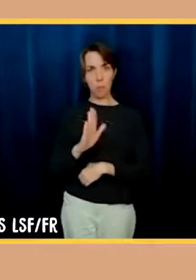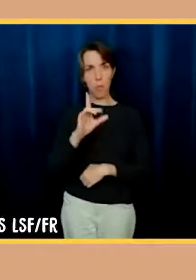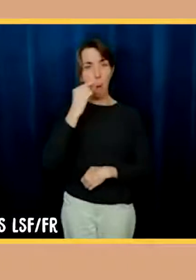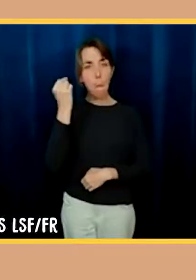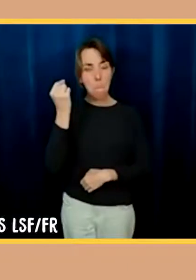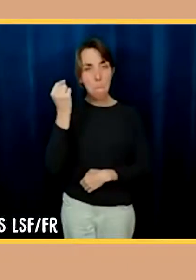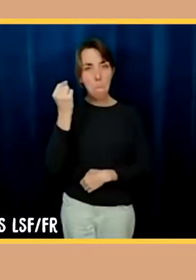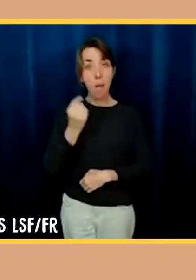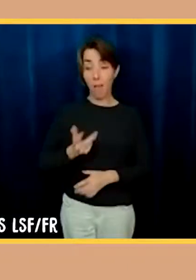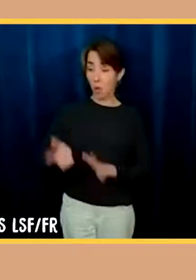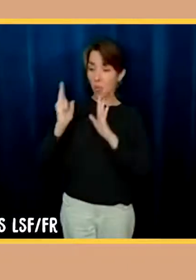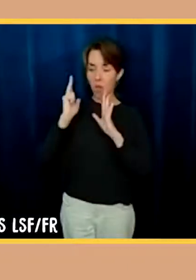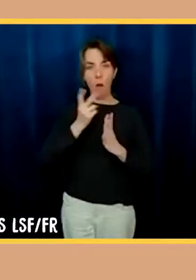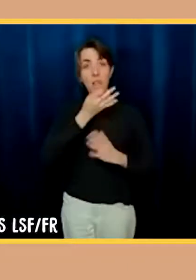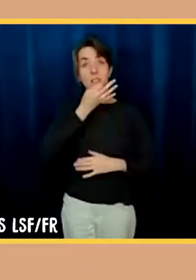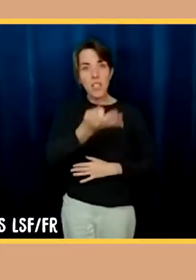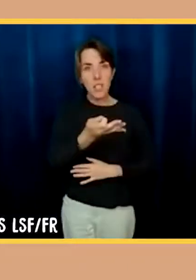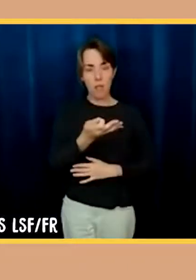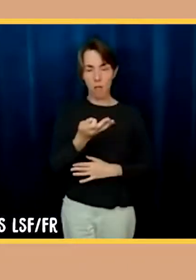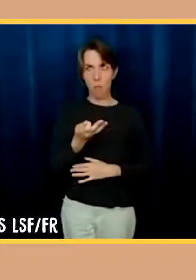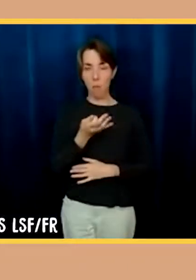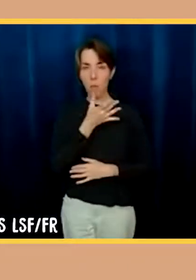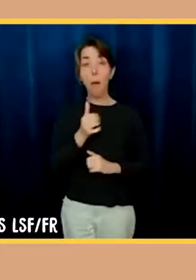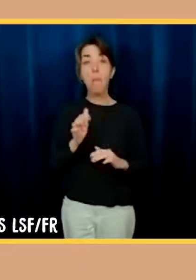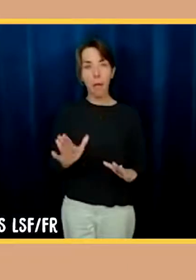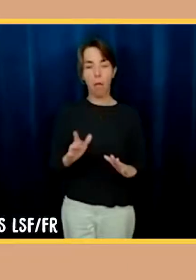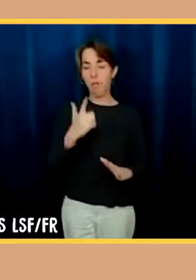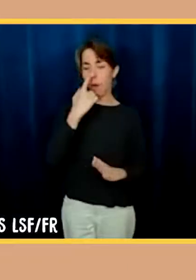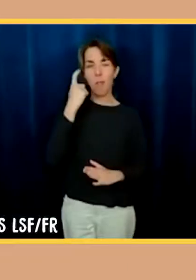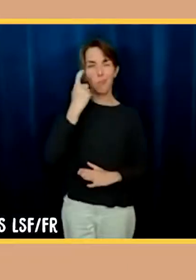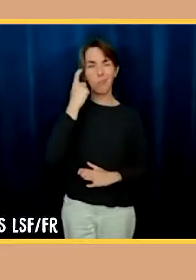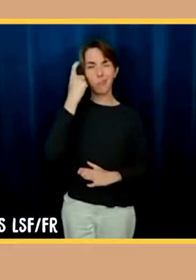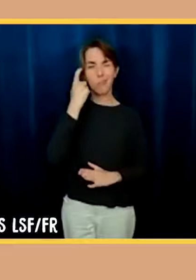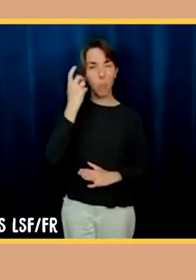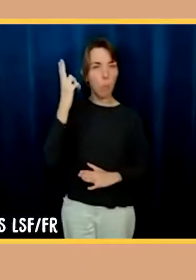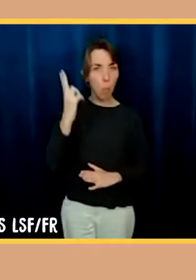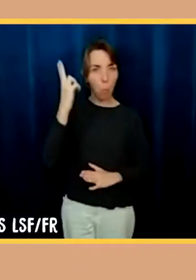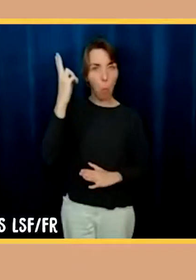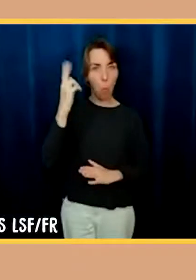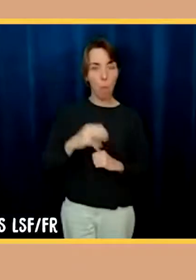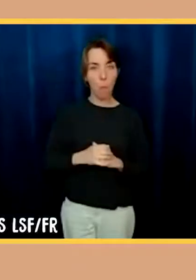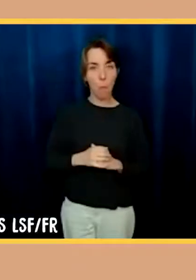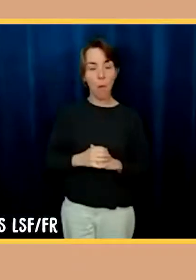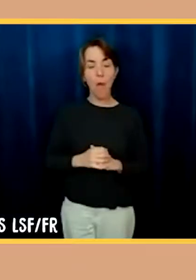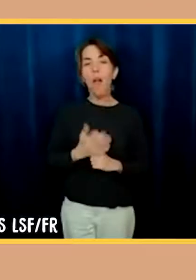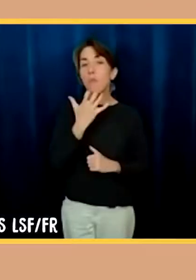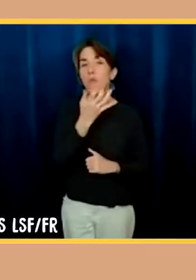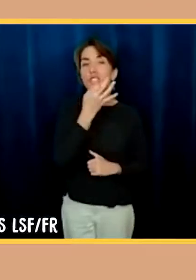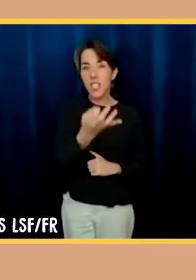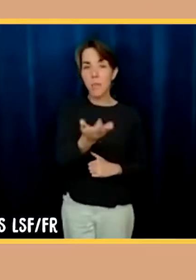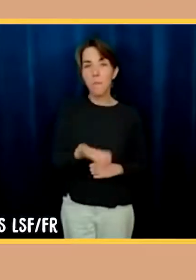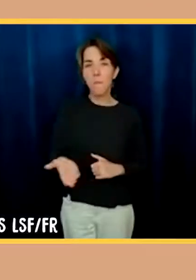le verbaliser il y a 8 ans, mais la réflexion a commencé à démarrer ici. Et ce que j'aimerais soulever, c'est qu'on dit souvent